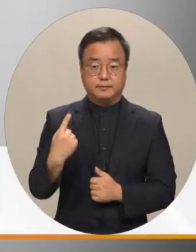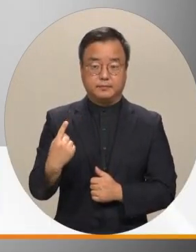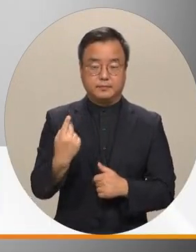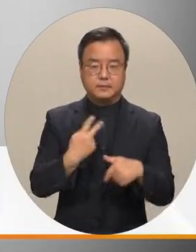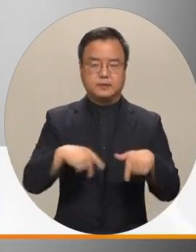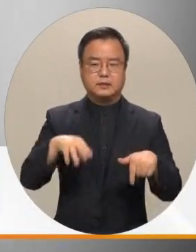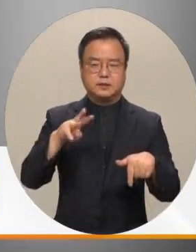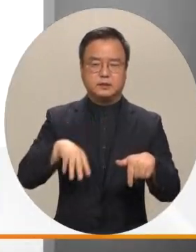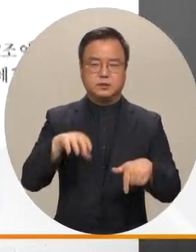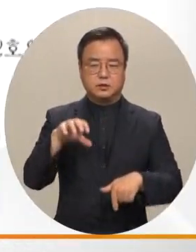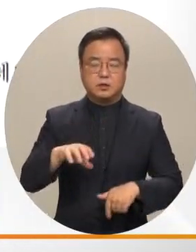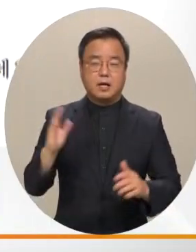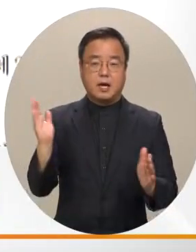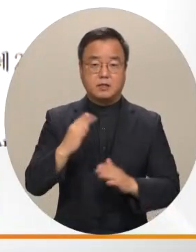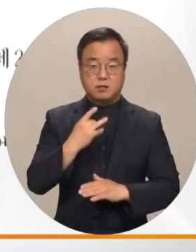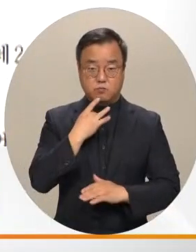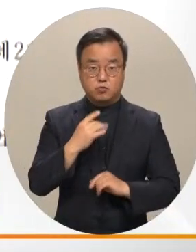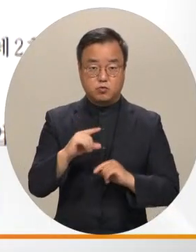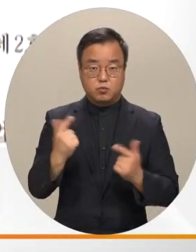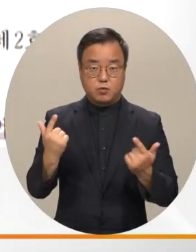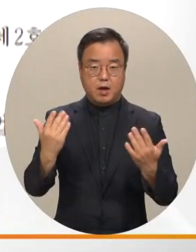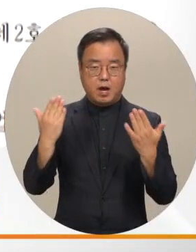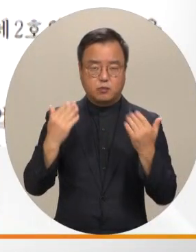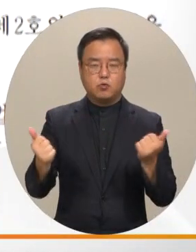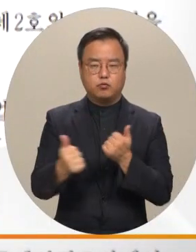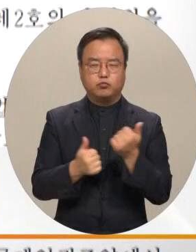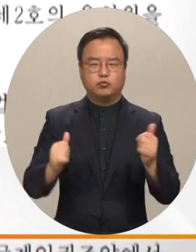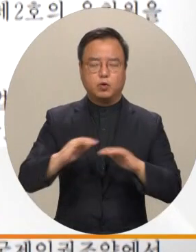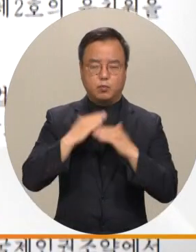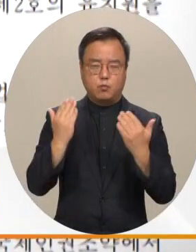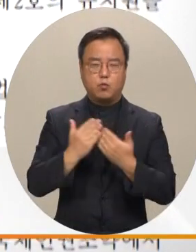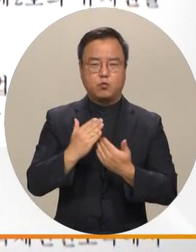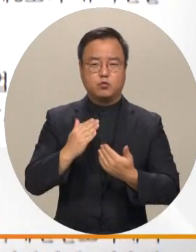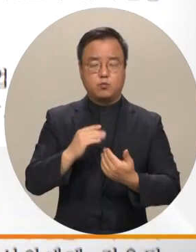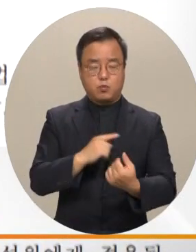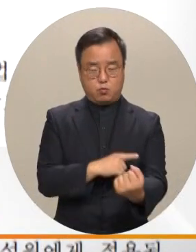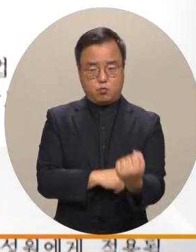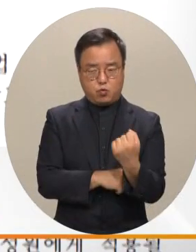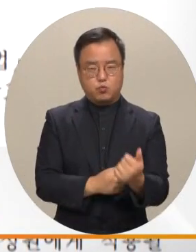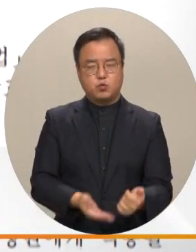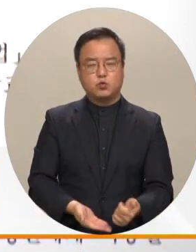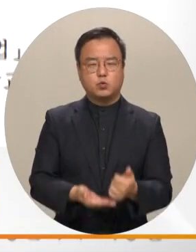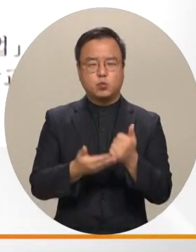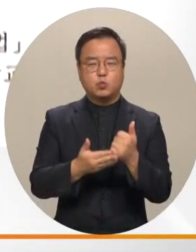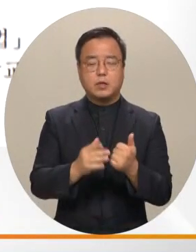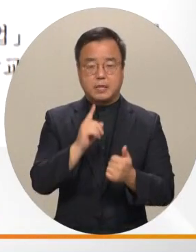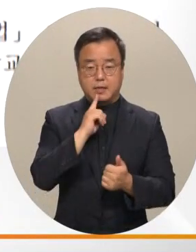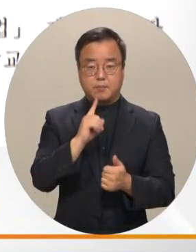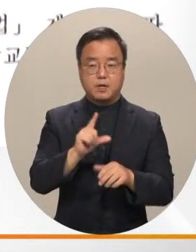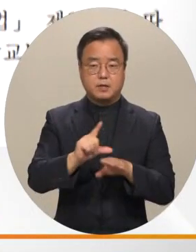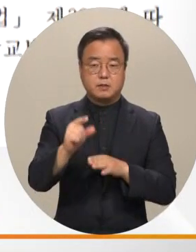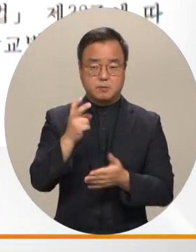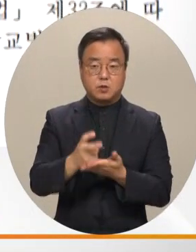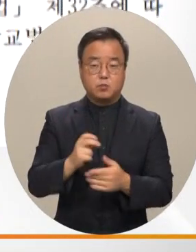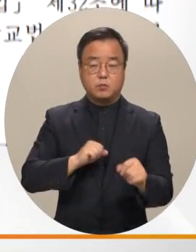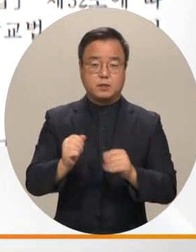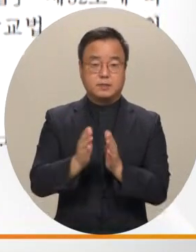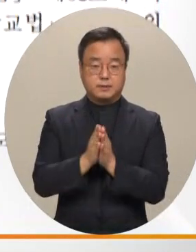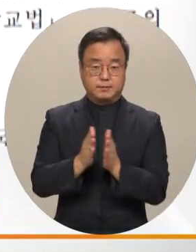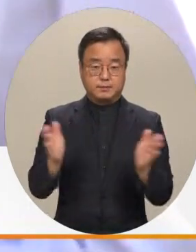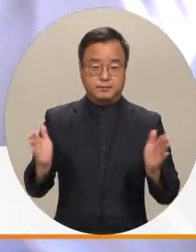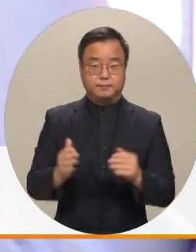인천에서는 학생뿐 아니라 학교 구성원 모두의 권리 존중하 학교 구성원 인권 조례가 시행되기도